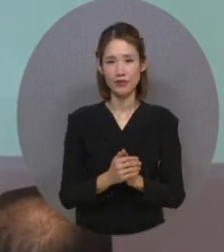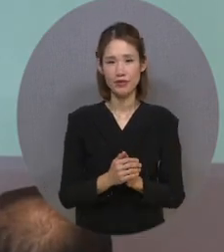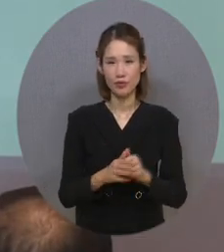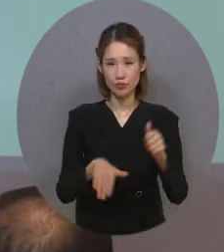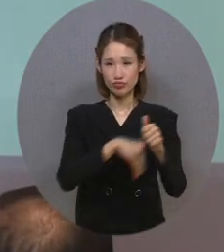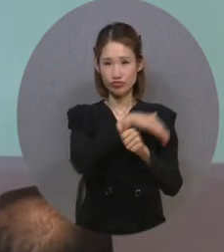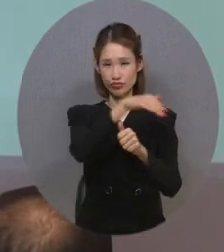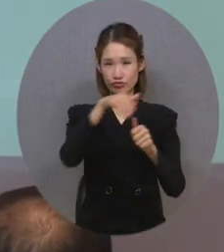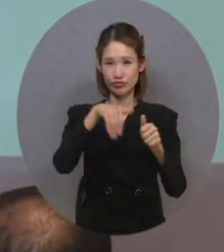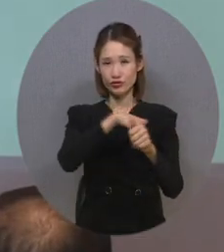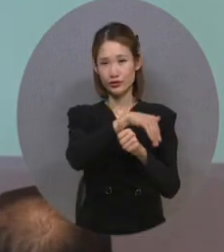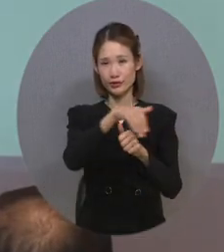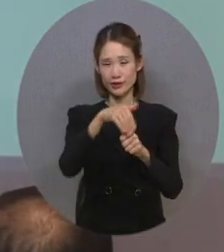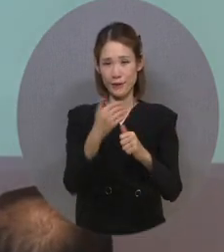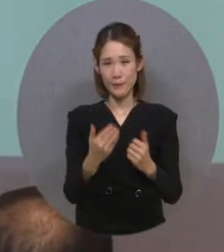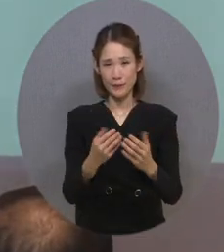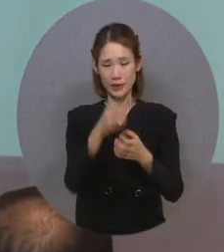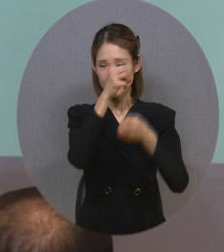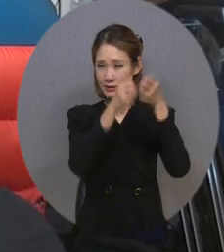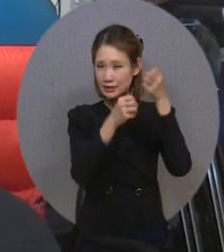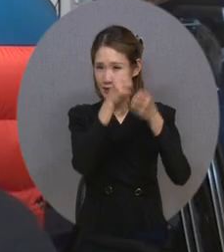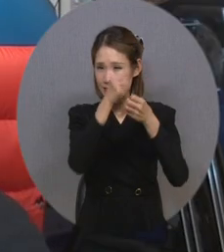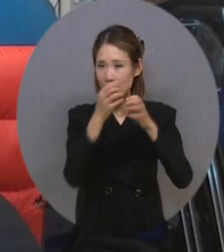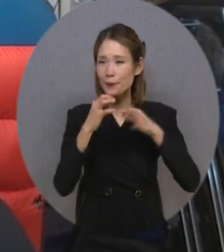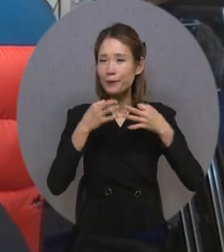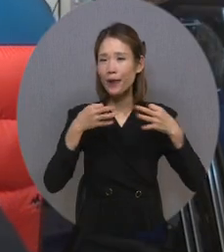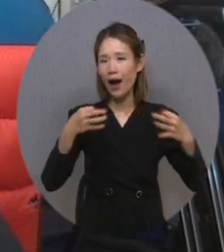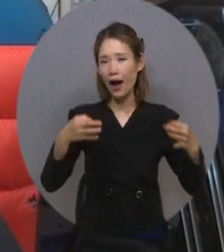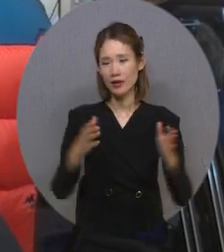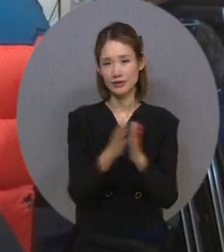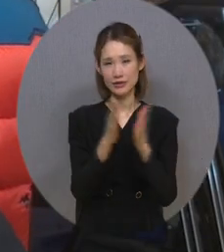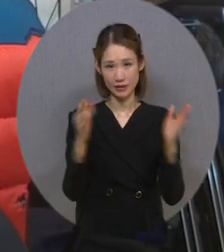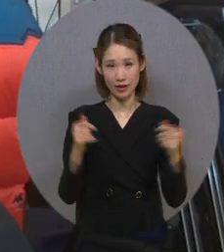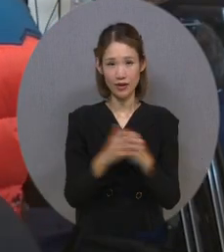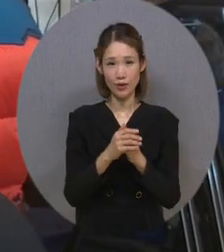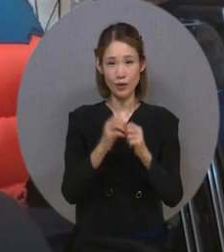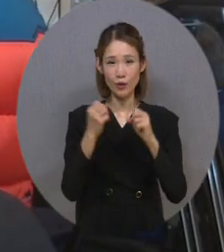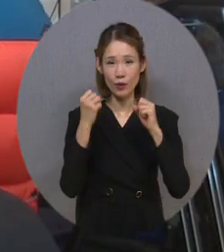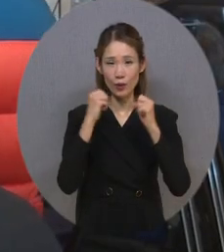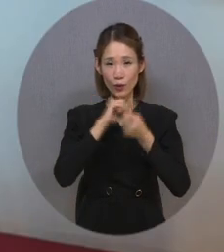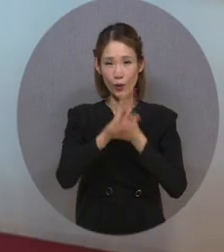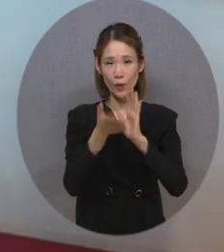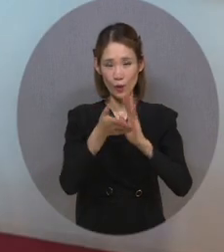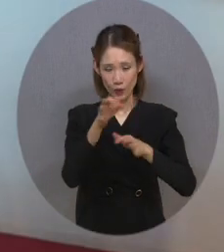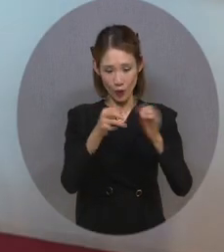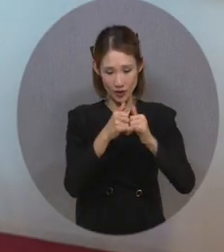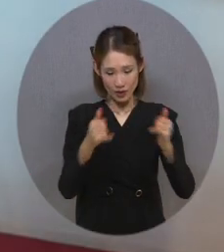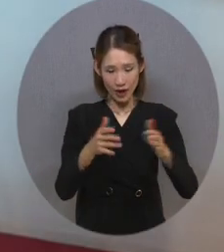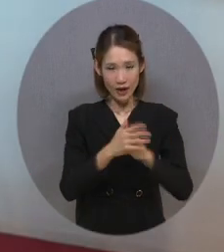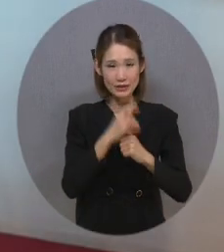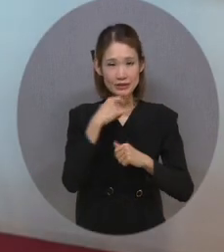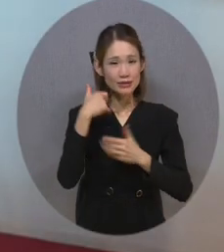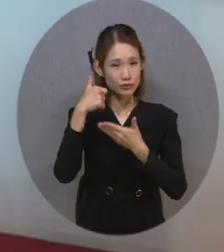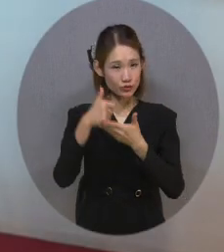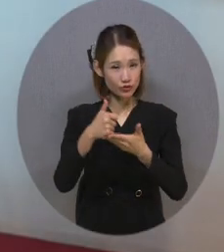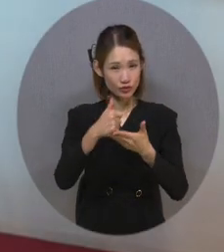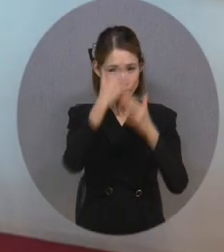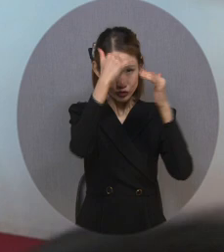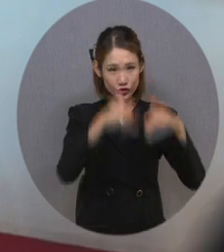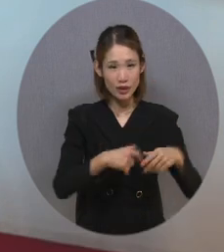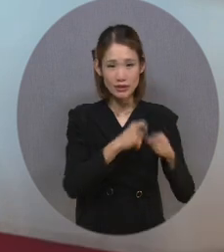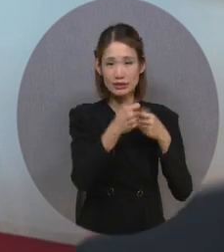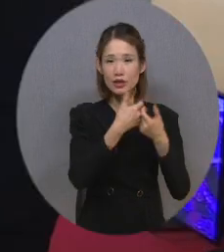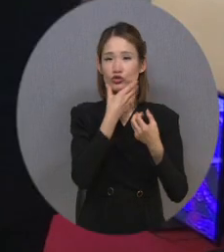분위기를 한층 끌어올리는 신앙송으로 시작된 행사는 꽃동네 설립자 오웅진 신부와 양승조 전 충남지사의